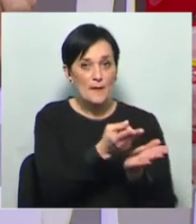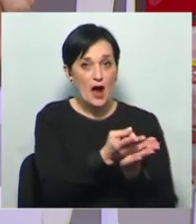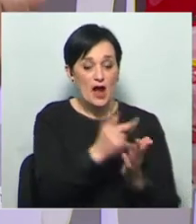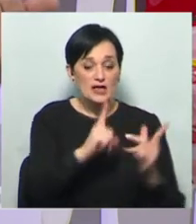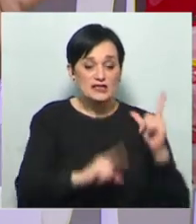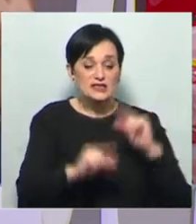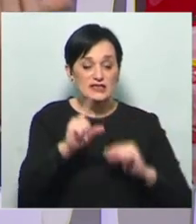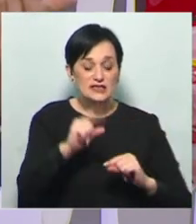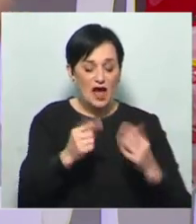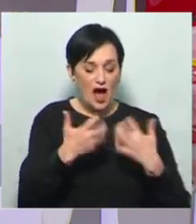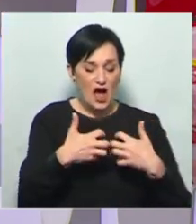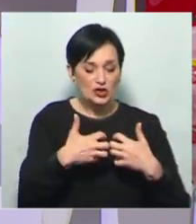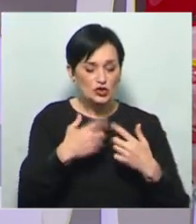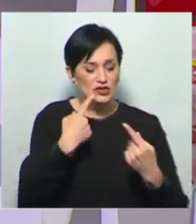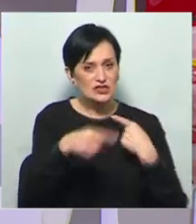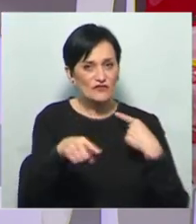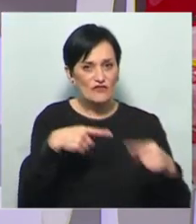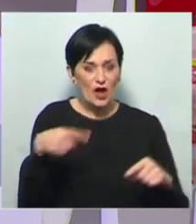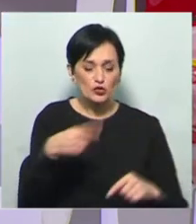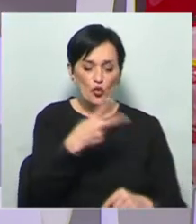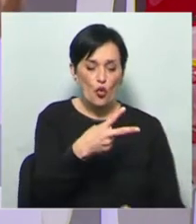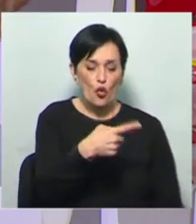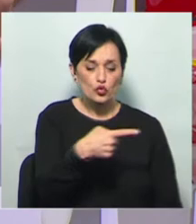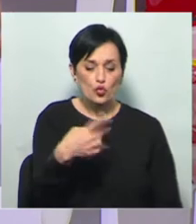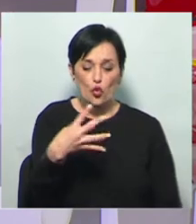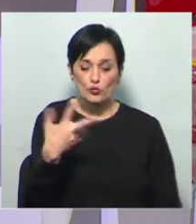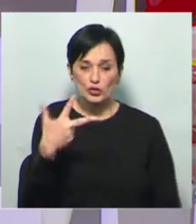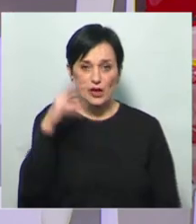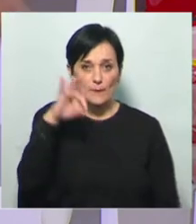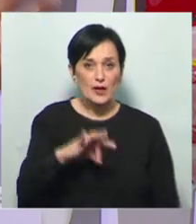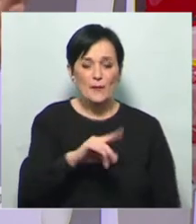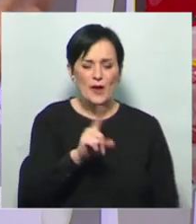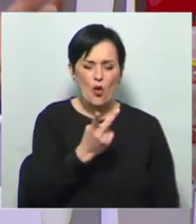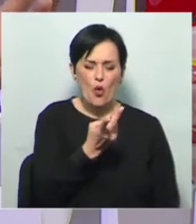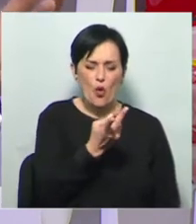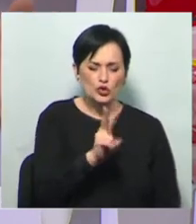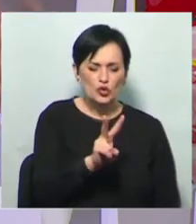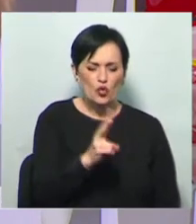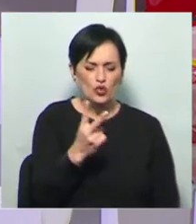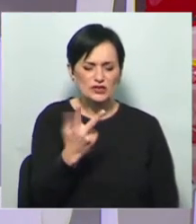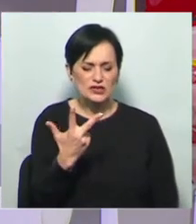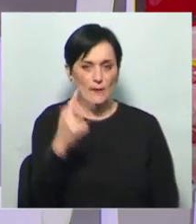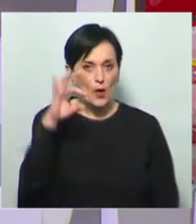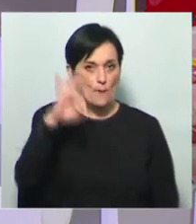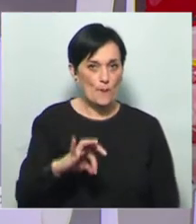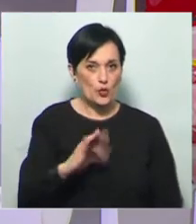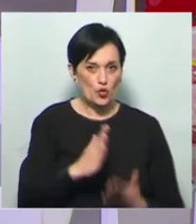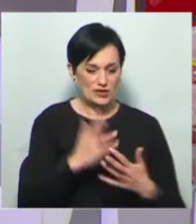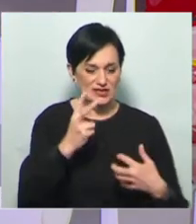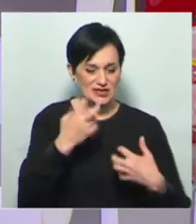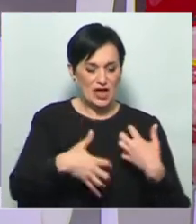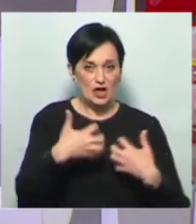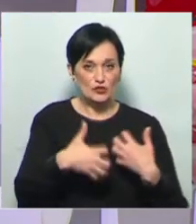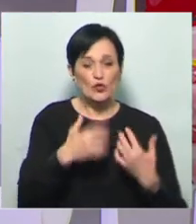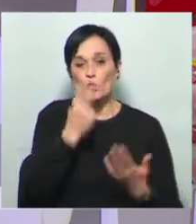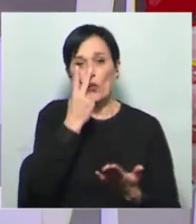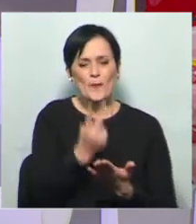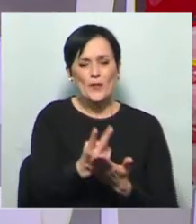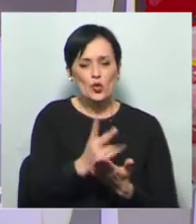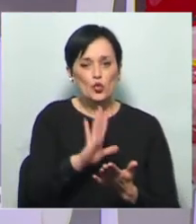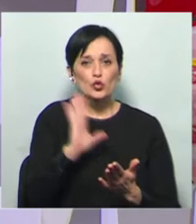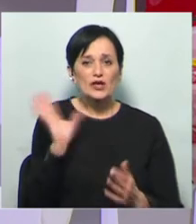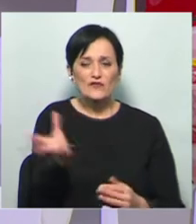მონაცემების სხვადასხვა 20-დან 53%-ამდე, მაგრამ საშუალოდ ეს არის 22-23%. ეს მიუხედავად იმისა, რომ